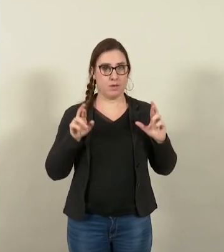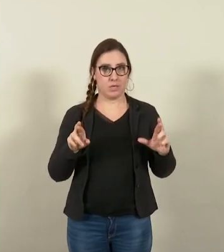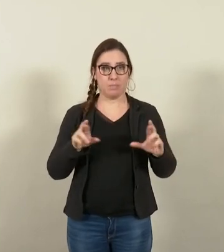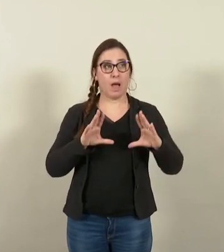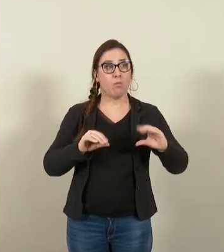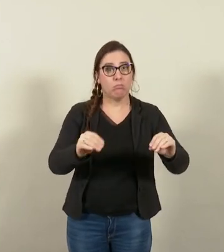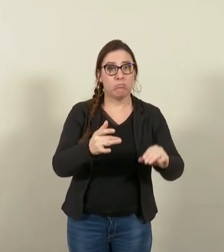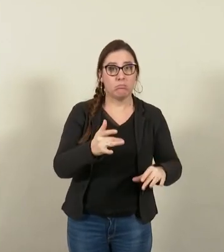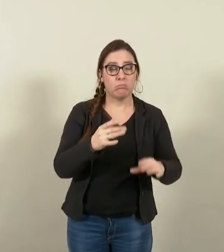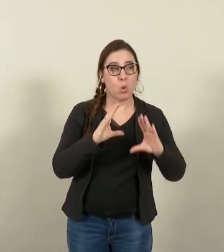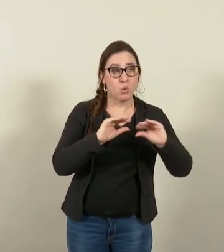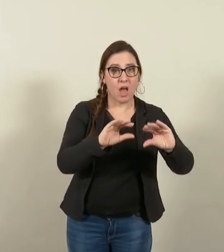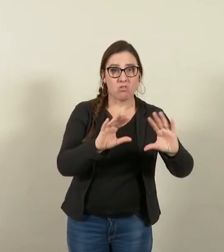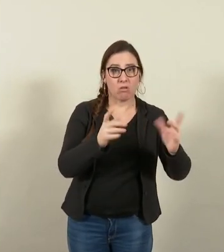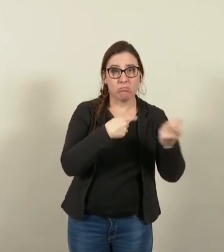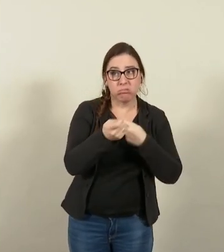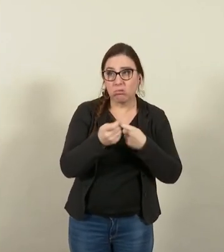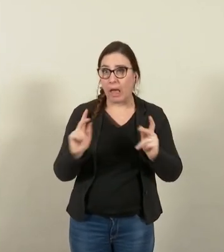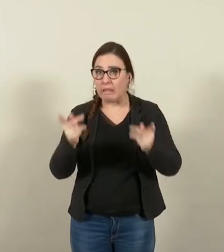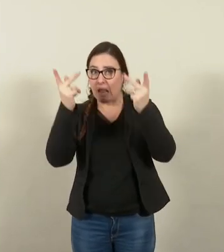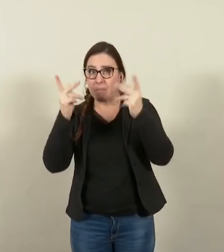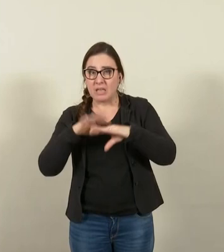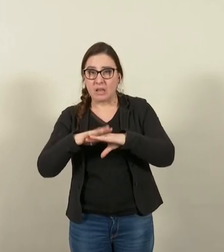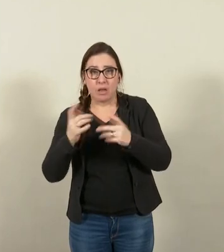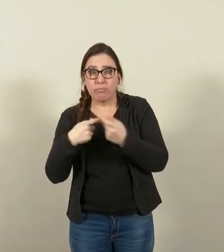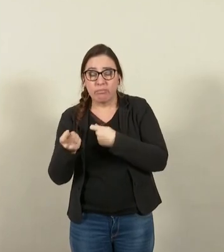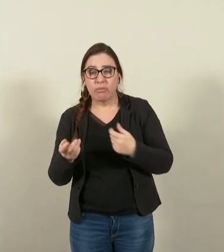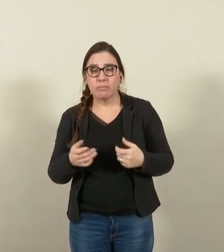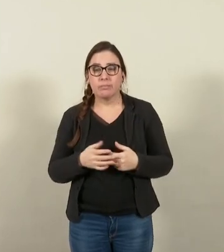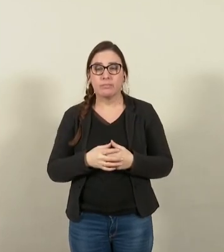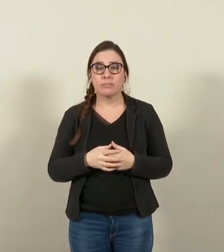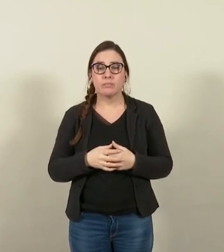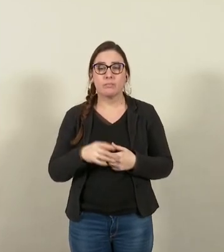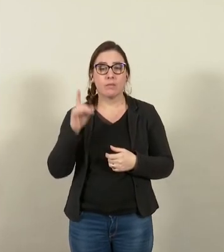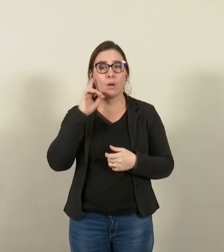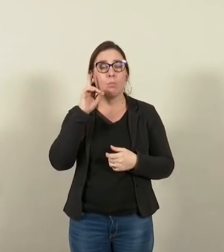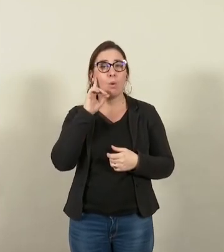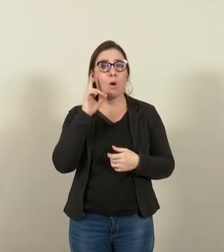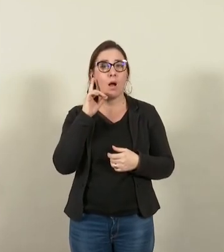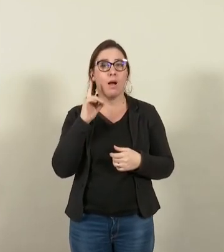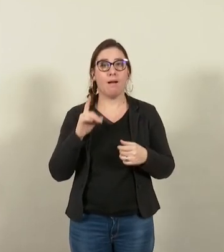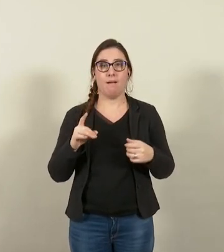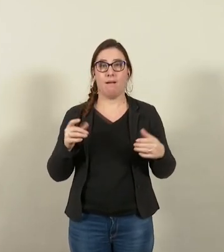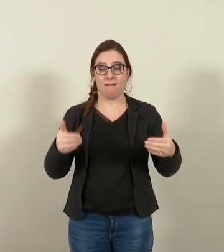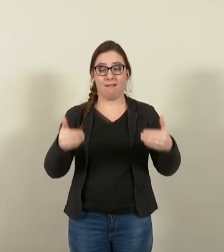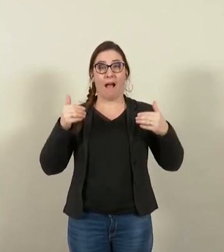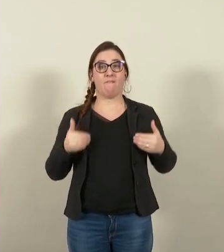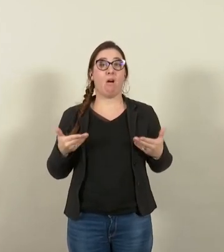espaces ni la dynamique du du quartier justement parce que en ne traitant pas les abords euh